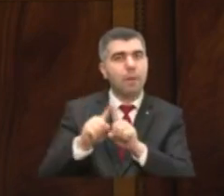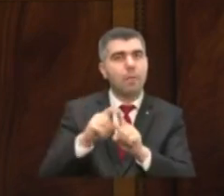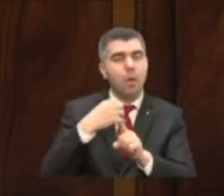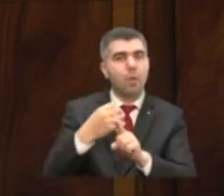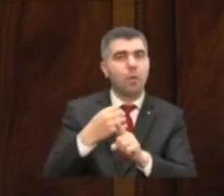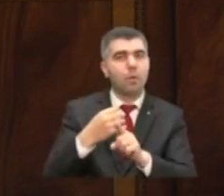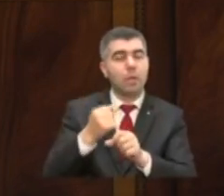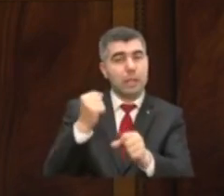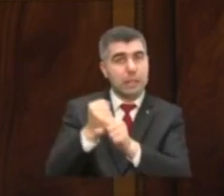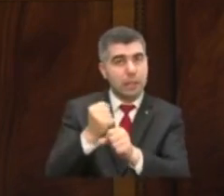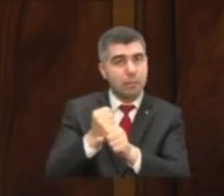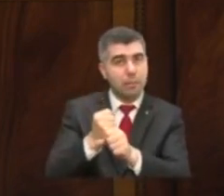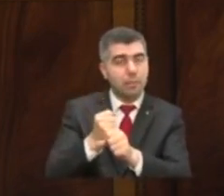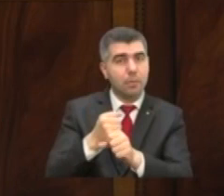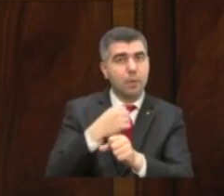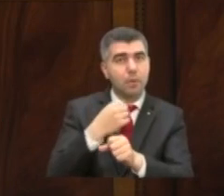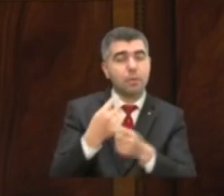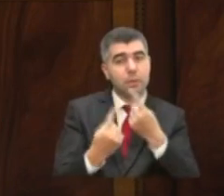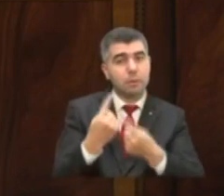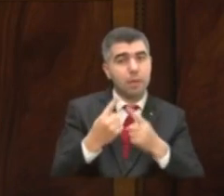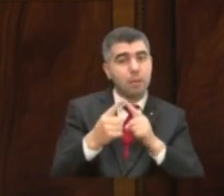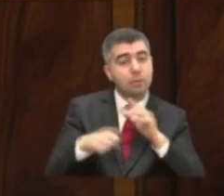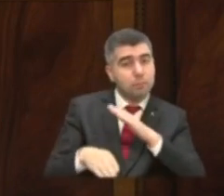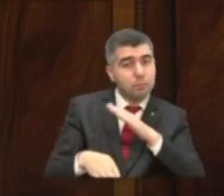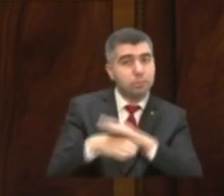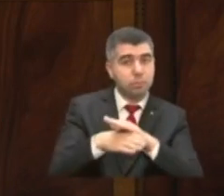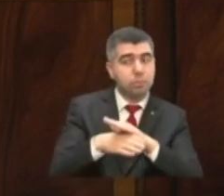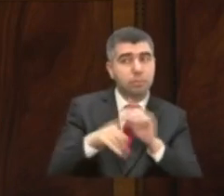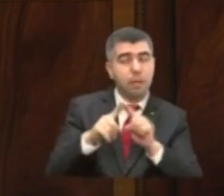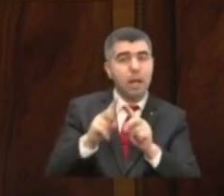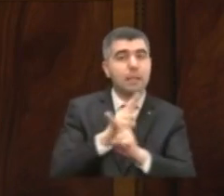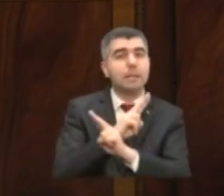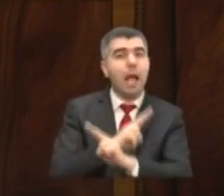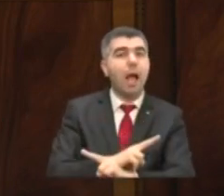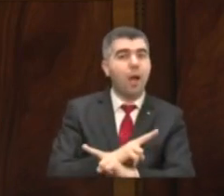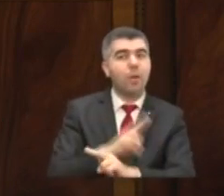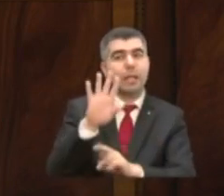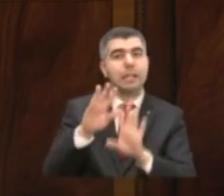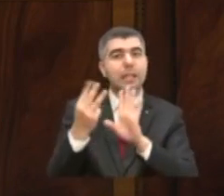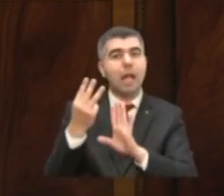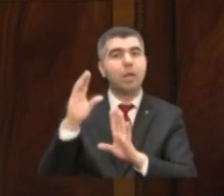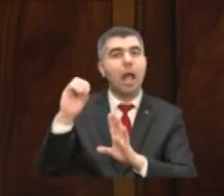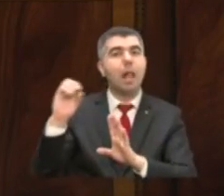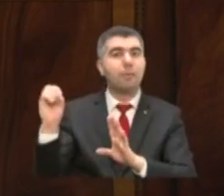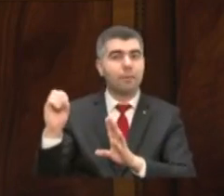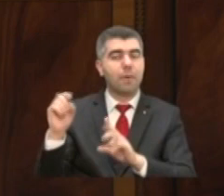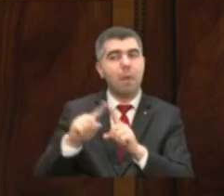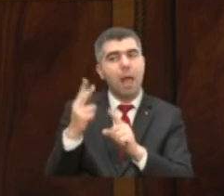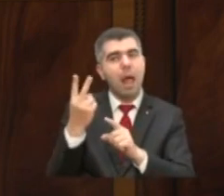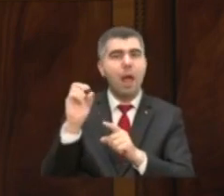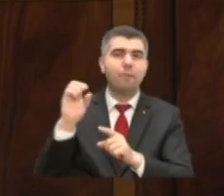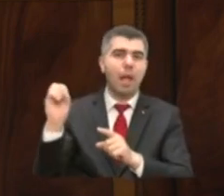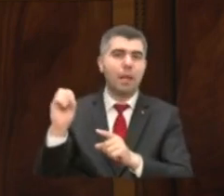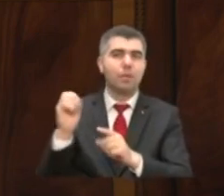15,000 ولكن يتحلوا على التقاعد 13,000، دونك 2000 اللي يتخلقوا 2000 منصب شغل في الوقت اللي احنا عارفين